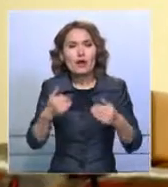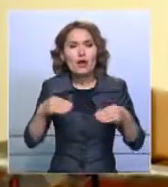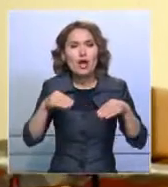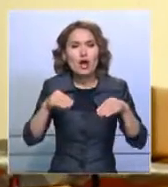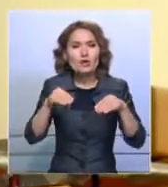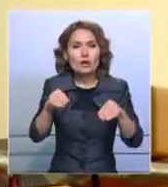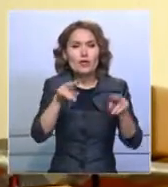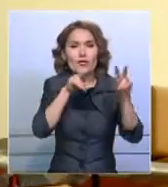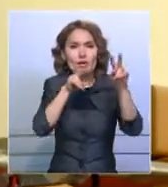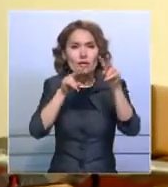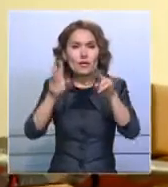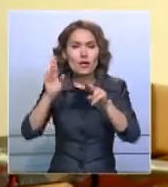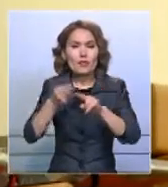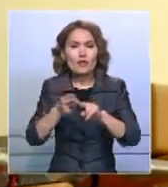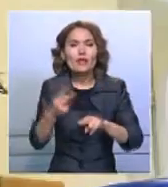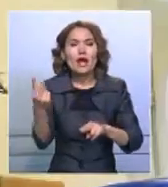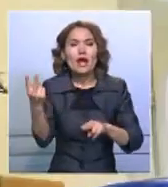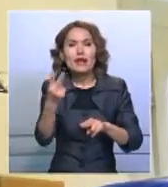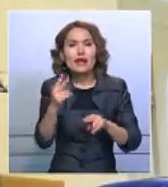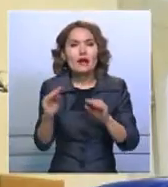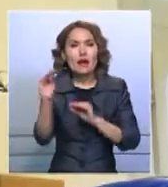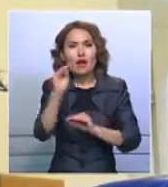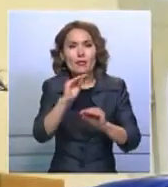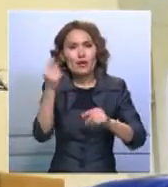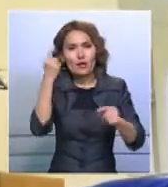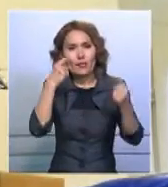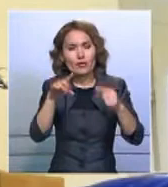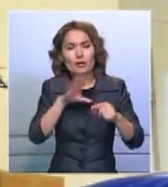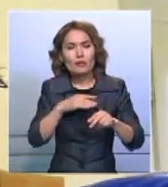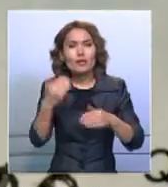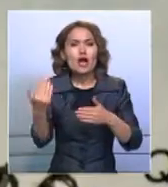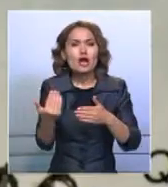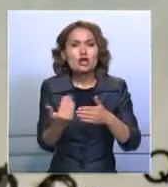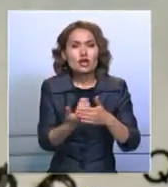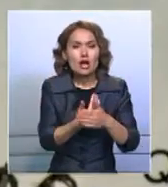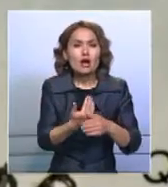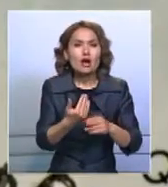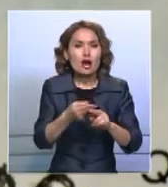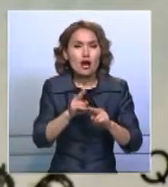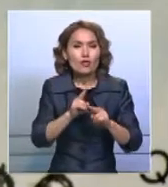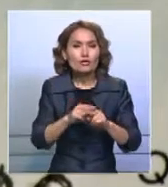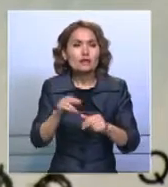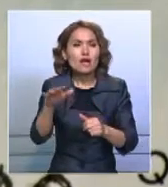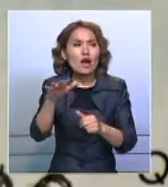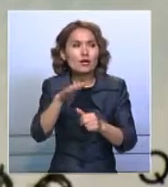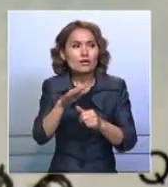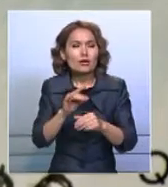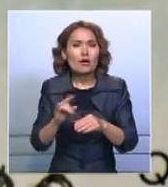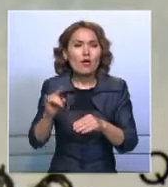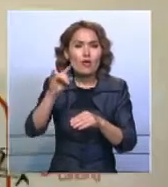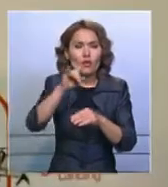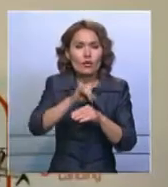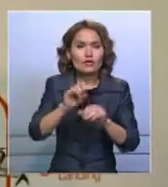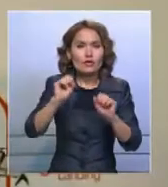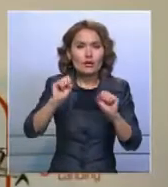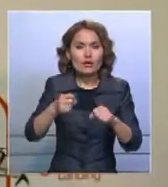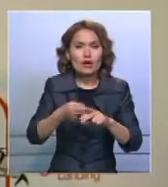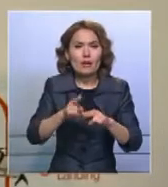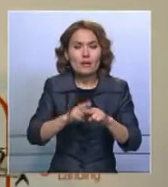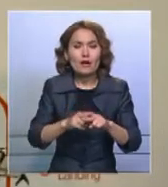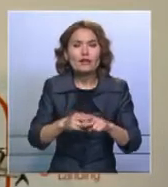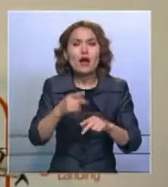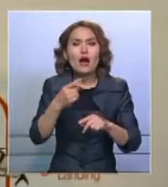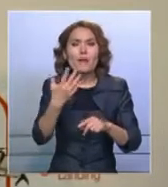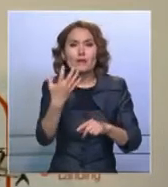қателіктерді ескеріп, қос аппараттың басым тұстарын біріктіріпті. Жаңа дрон кез келген жерге қона алады. Салмағы да кішкентай, небары жарты